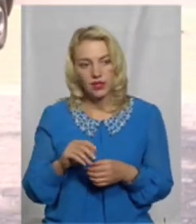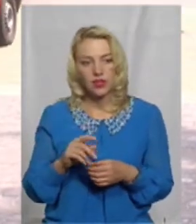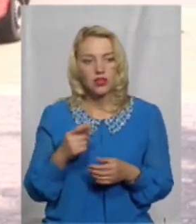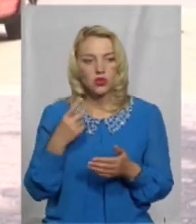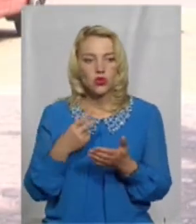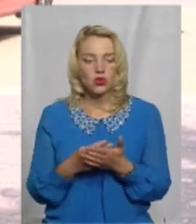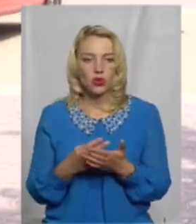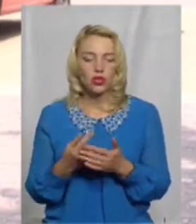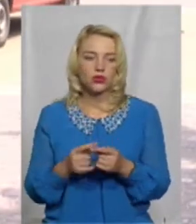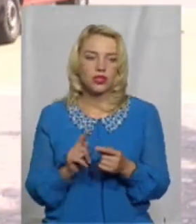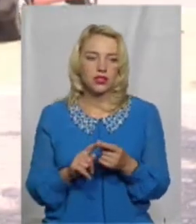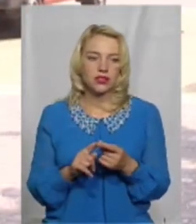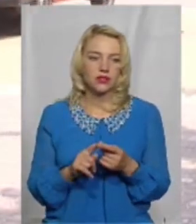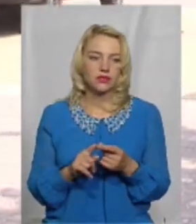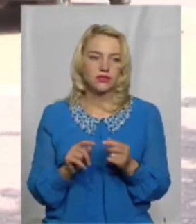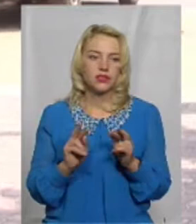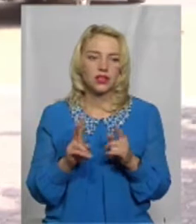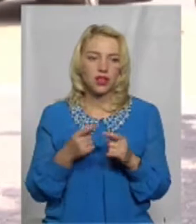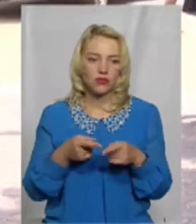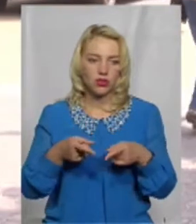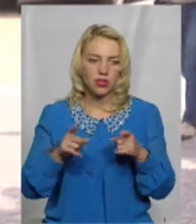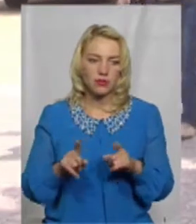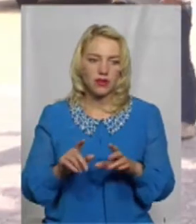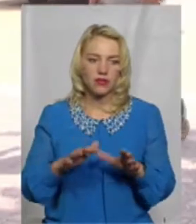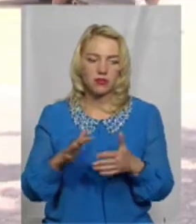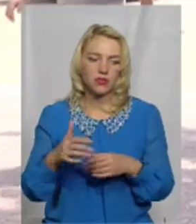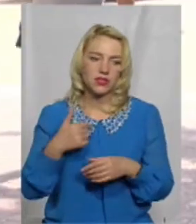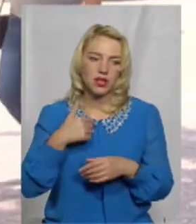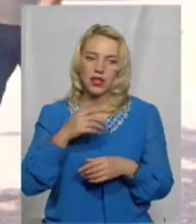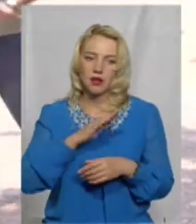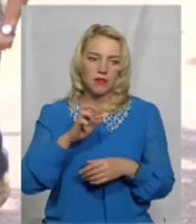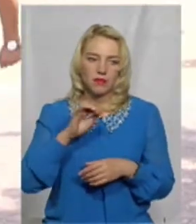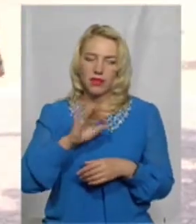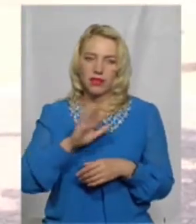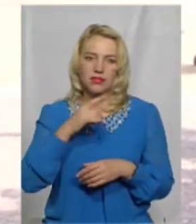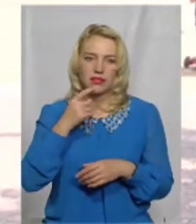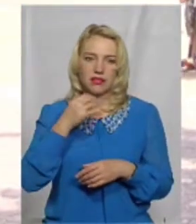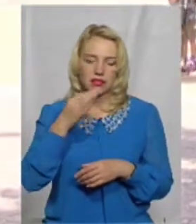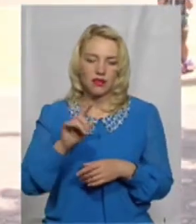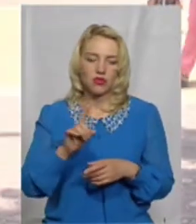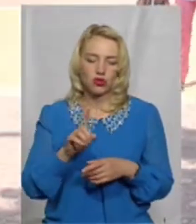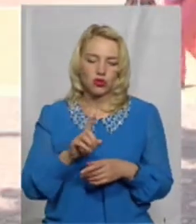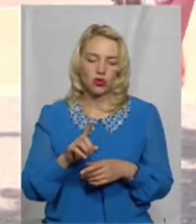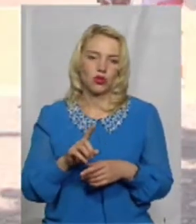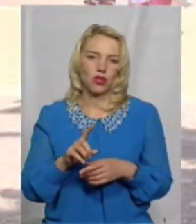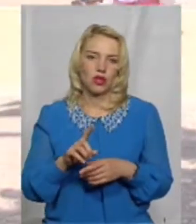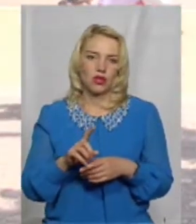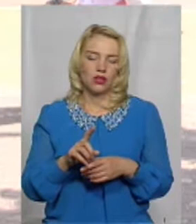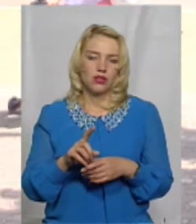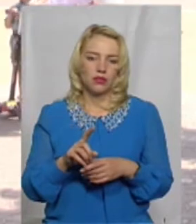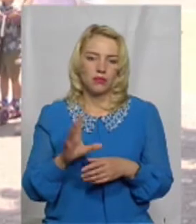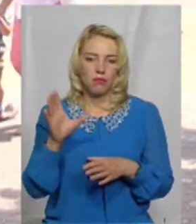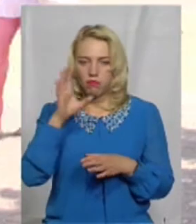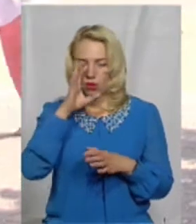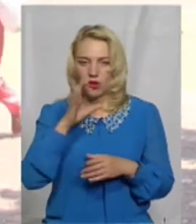на те, як воно насправді відбувається, я б не сказав, що все так погано. Та, є старі ведмеді, дуже старі ведмеді, але наразі